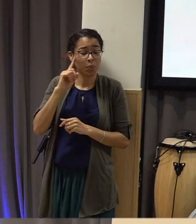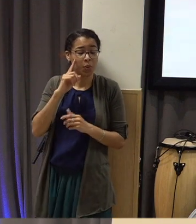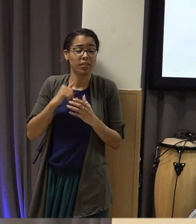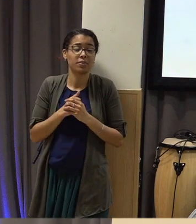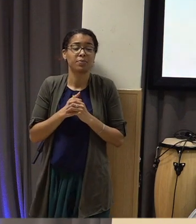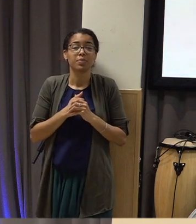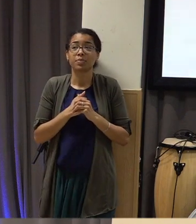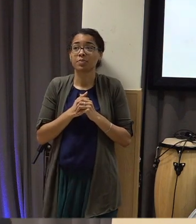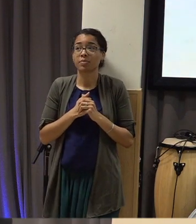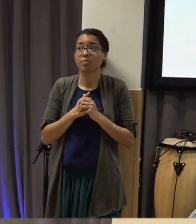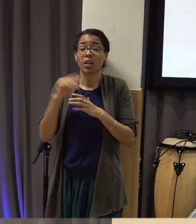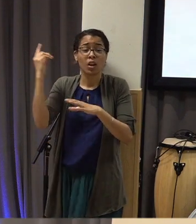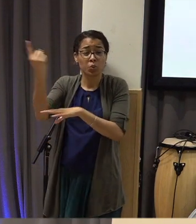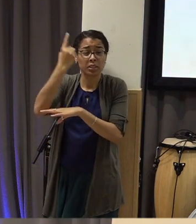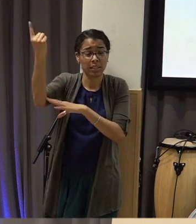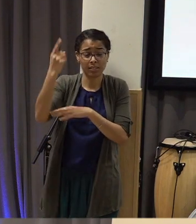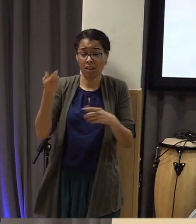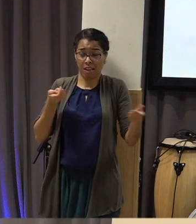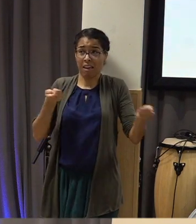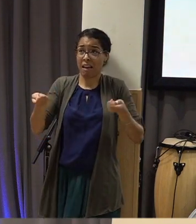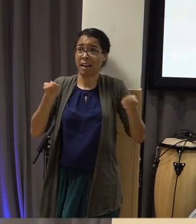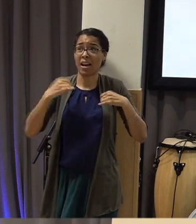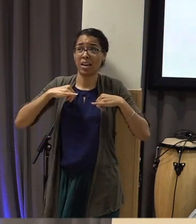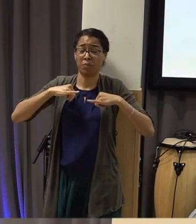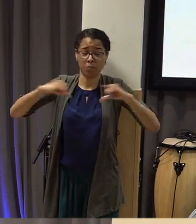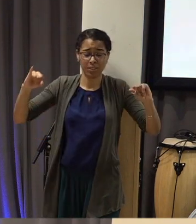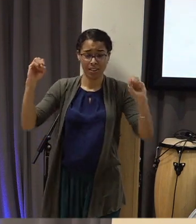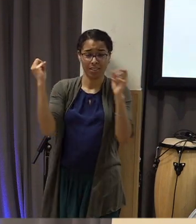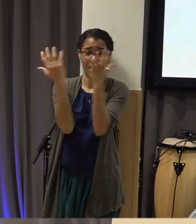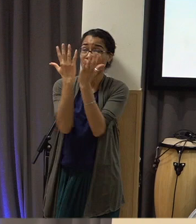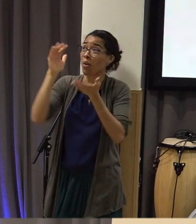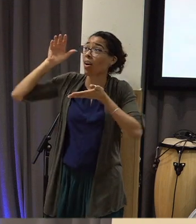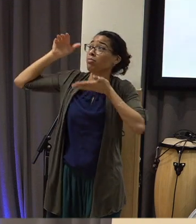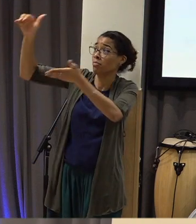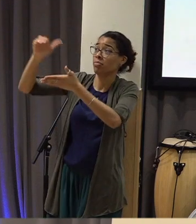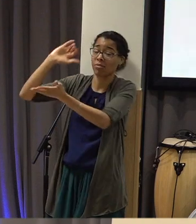qu'appartiennent dans tous les siècles le règne, la puissance et la gloire. Amen.